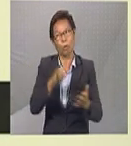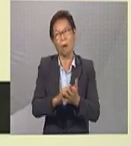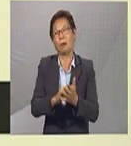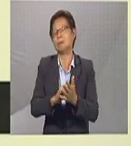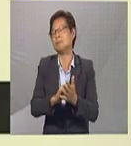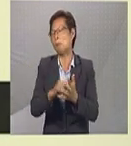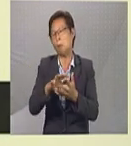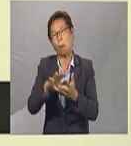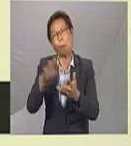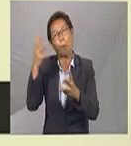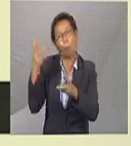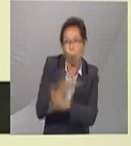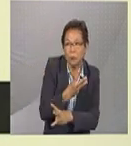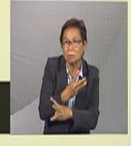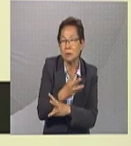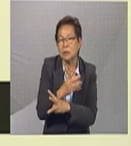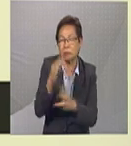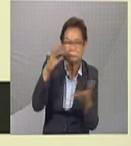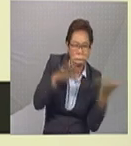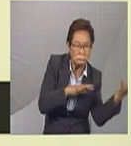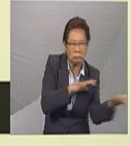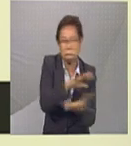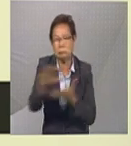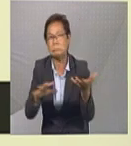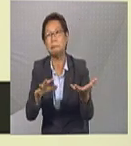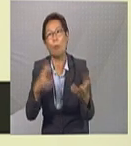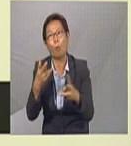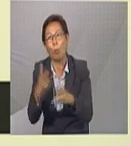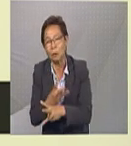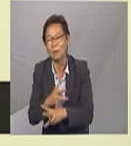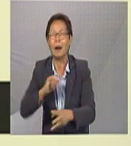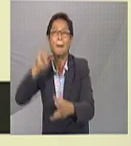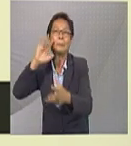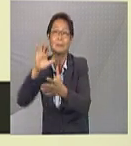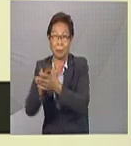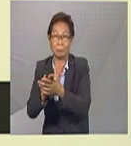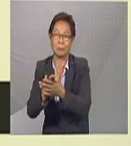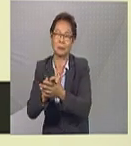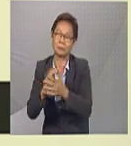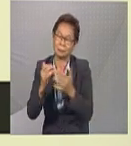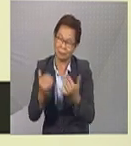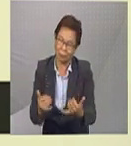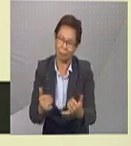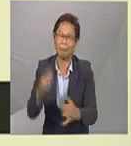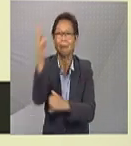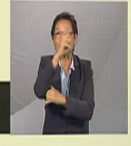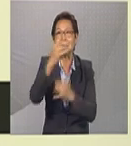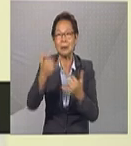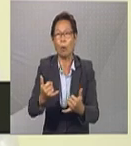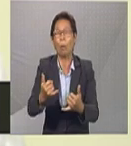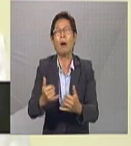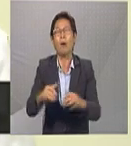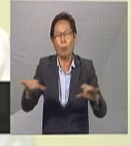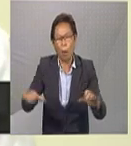dan ianya boleh menghuru-harakan keadaan. Percayalah, kerajaan mengambil